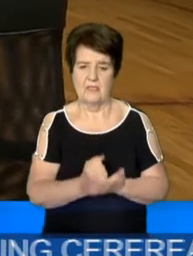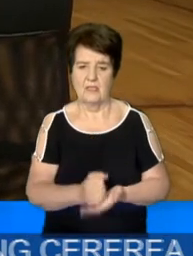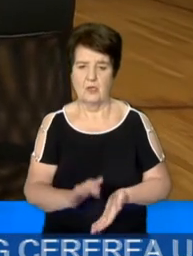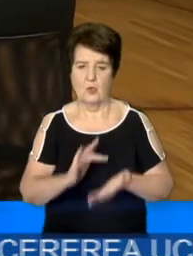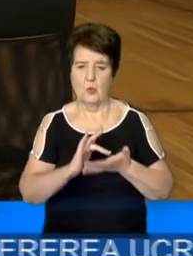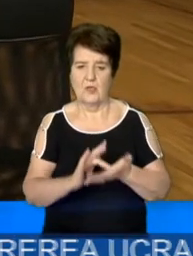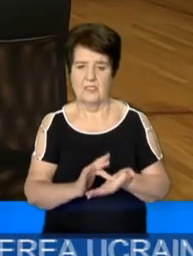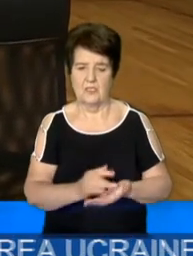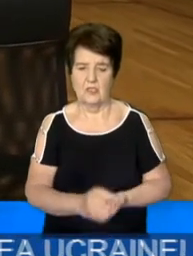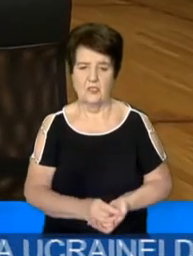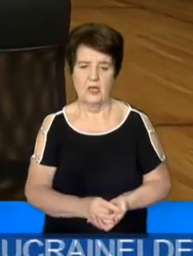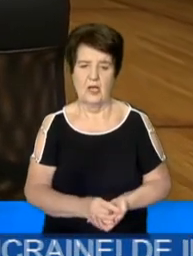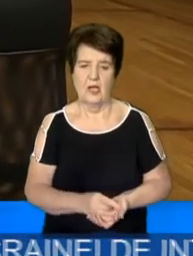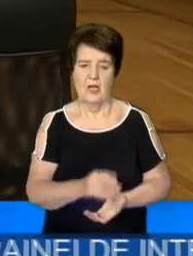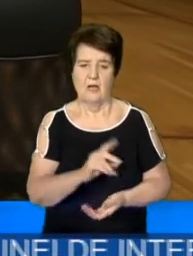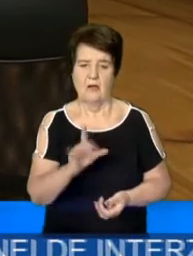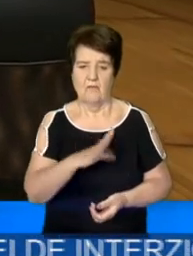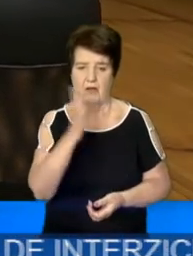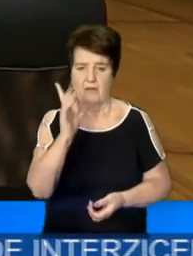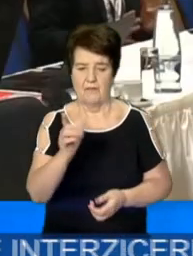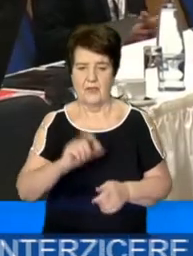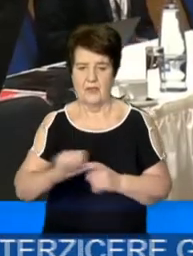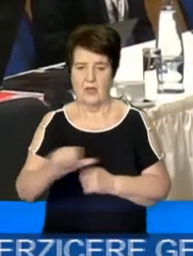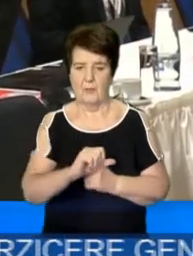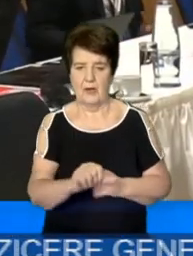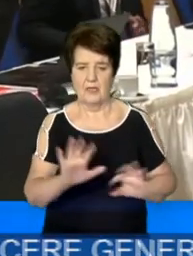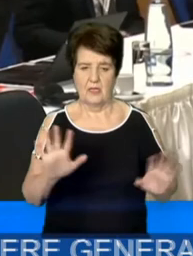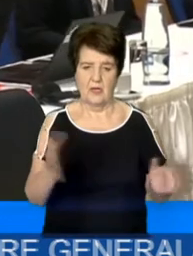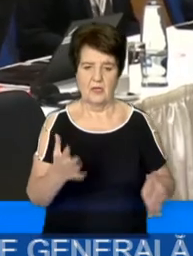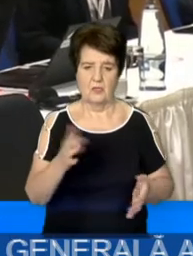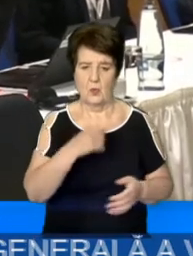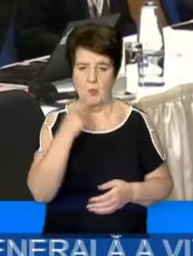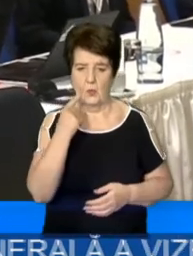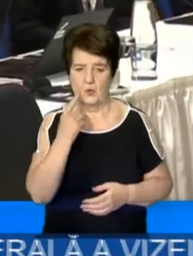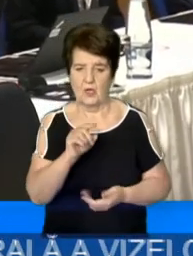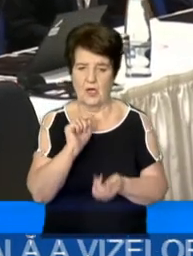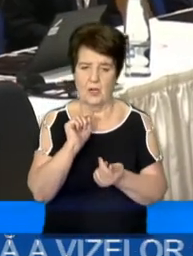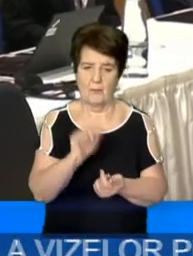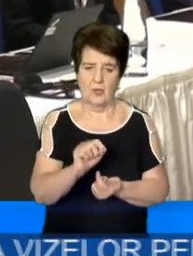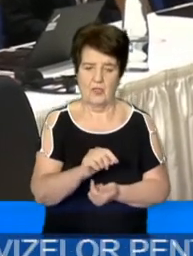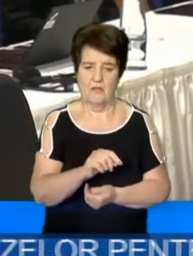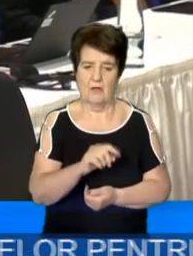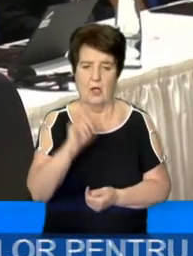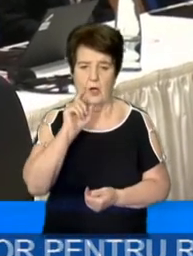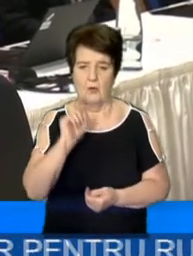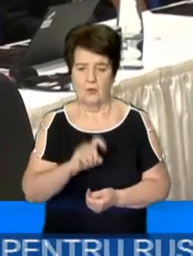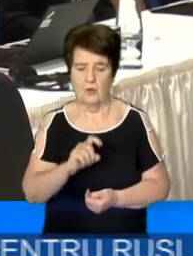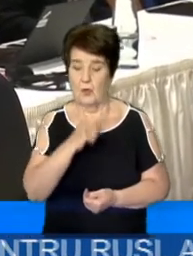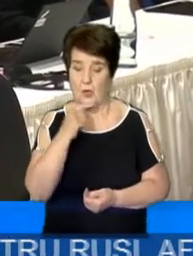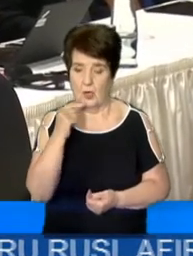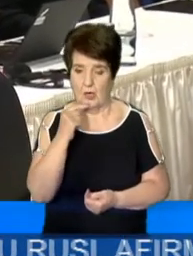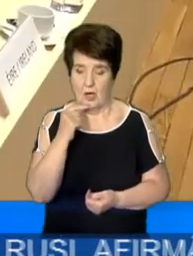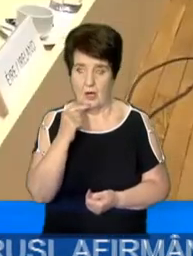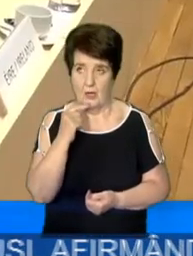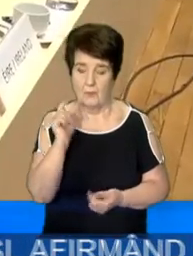turistice. Totuși, fiecare caz va fi analizat în parte, în așa fel ca rușii care sunt împotriva războiului să poată circula liber.